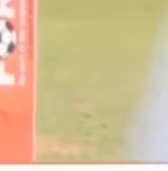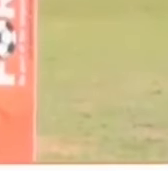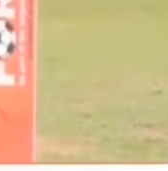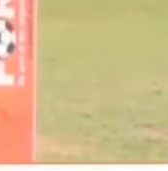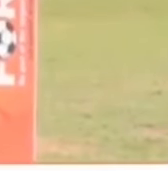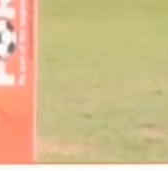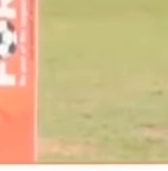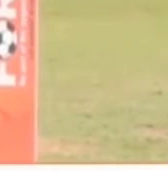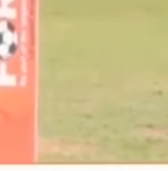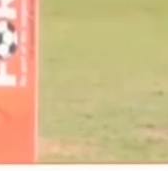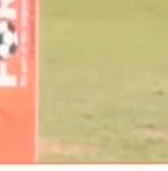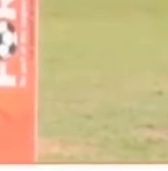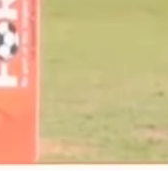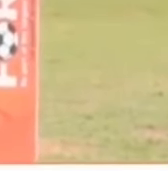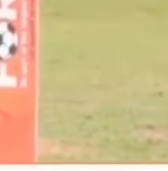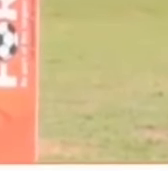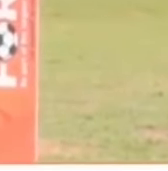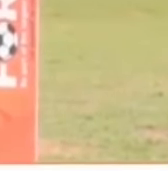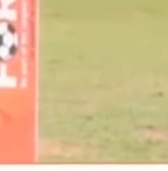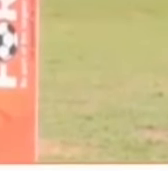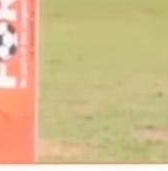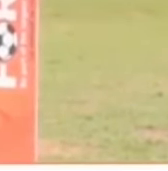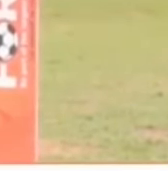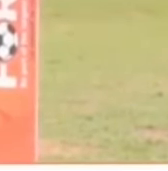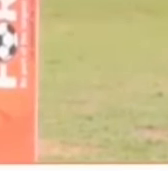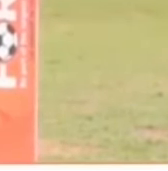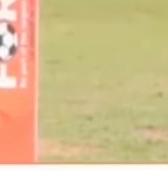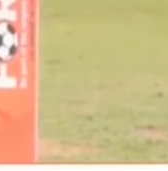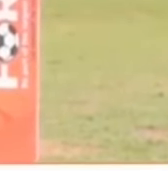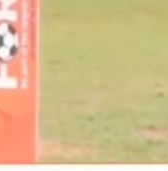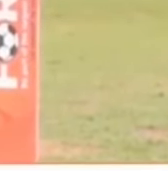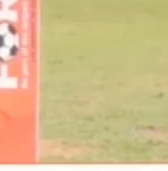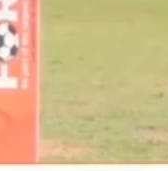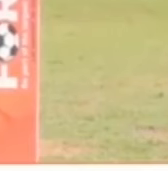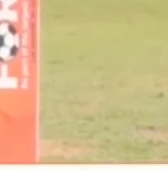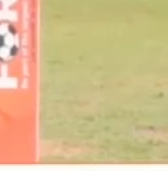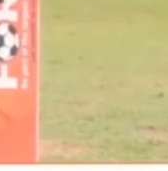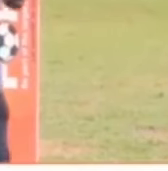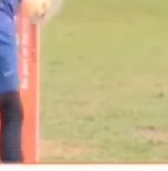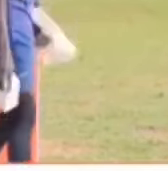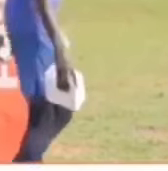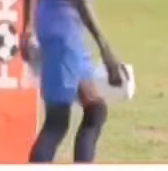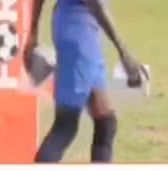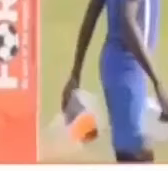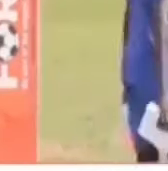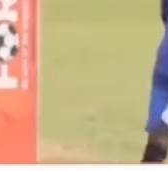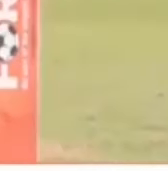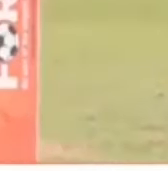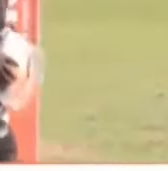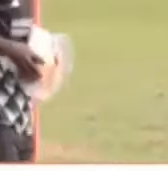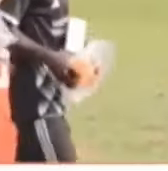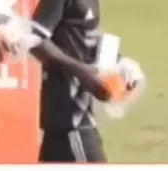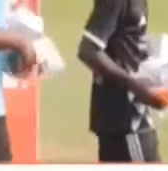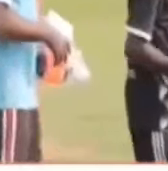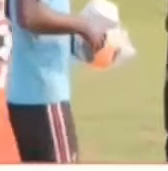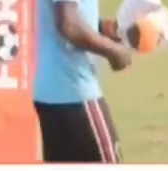Team munana zezivuganyiza mu mpaka ez'omulundi guno nga zizanyibwa buli mwezi mu bitundu by'eggwanga